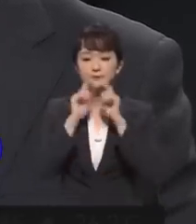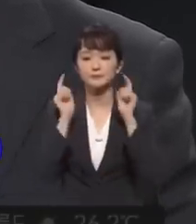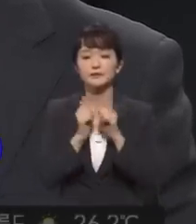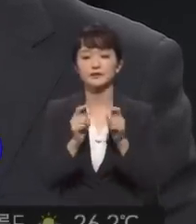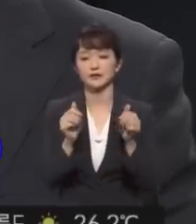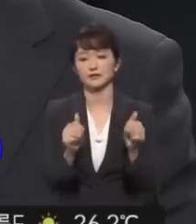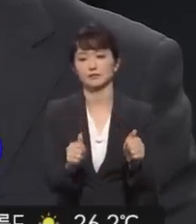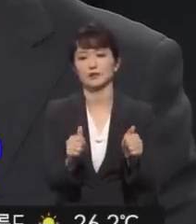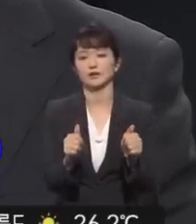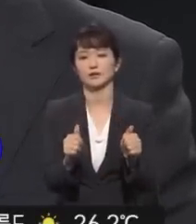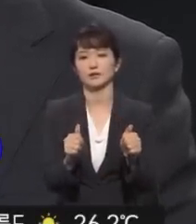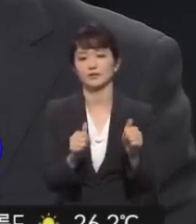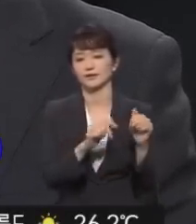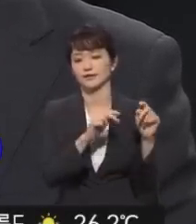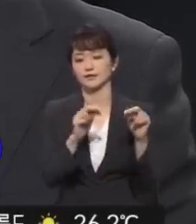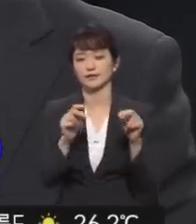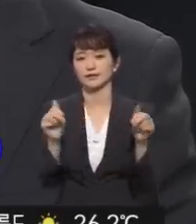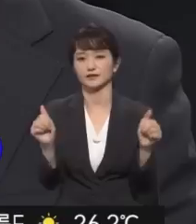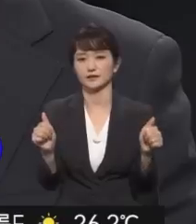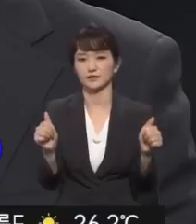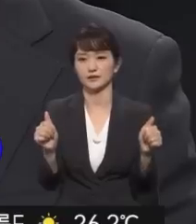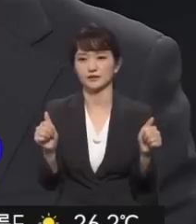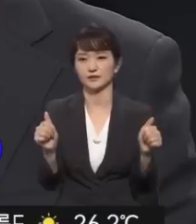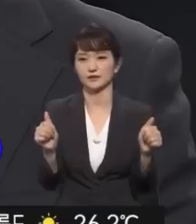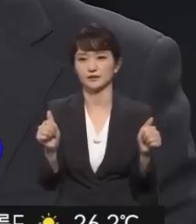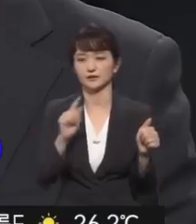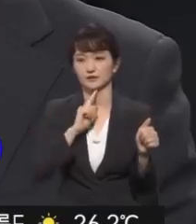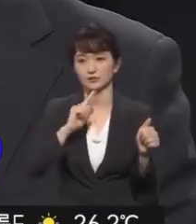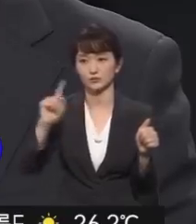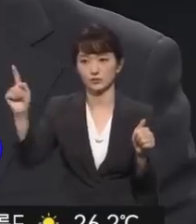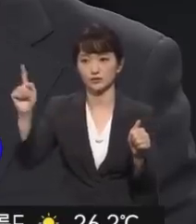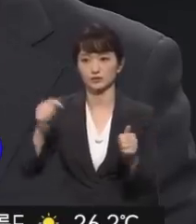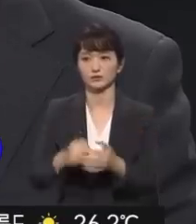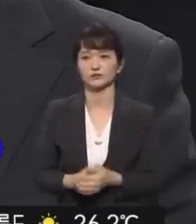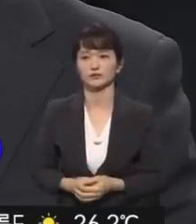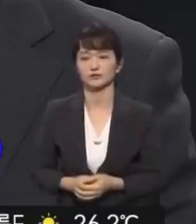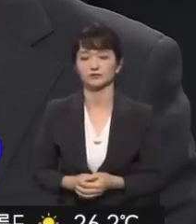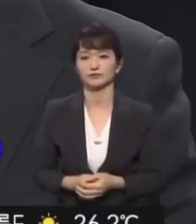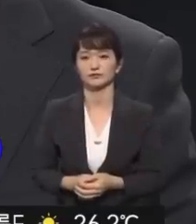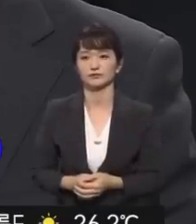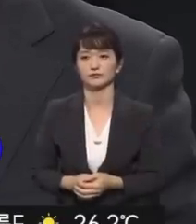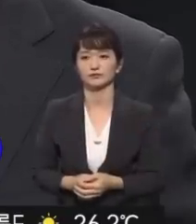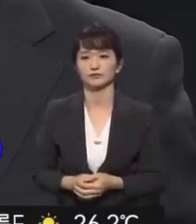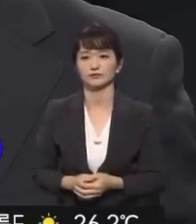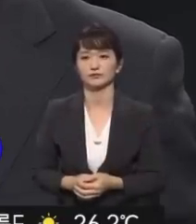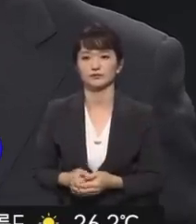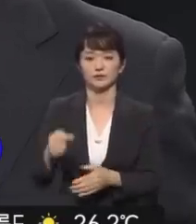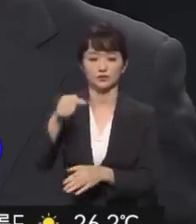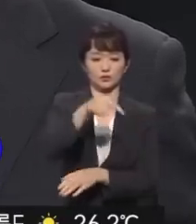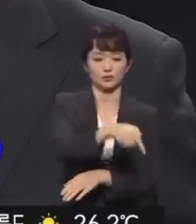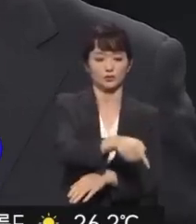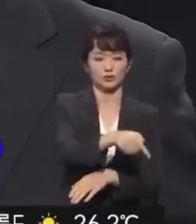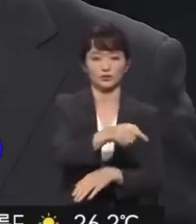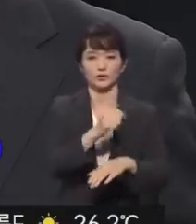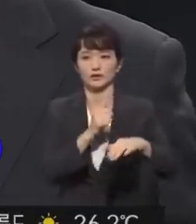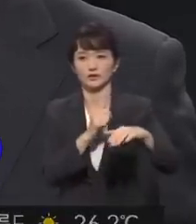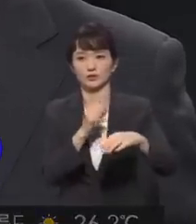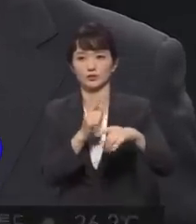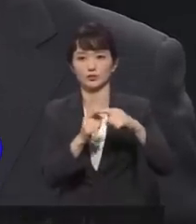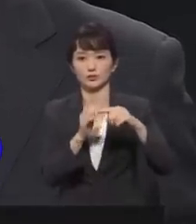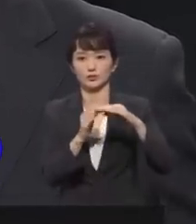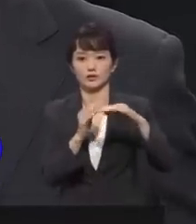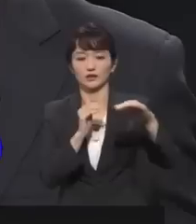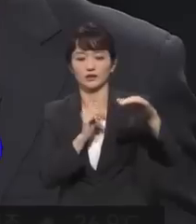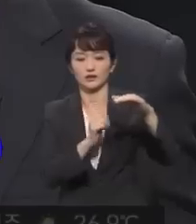가지고 이런 쟁 송을 하는게 정당하고 교회입니다 교회도 당 이라는게 있지 않습니까 그럼 교회 대표의 당 여자인 목사가 있고 또